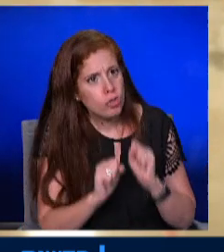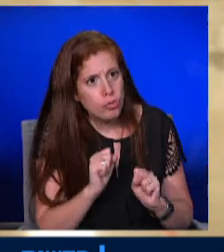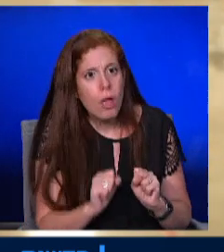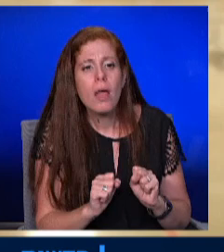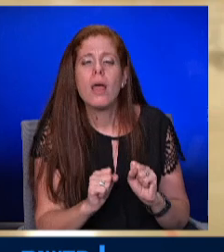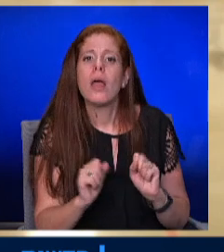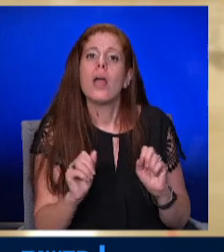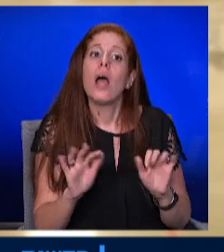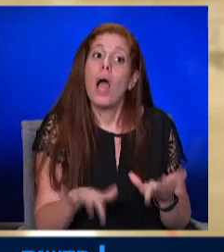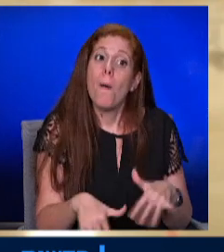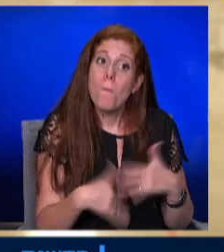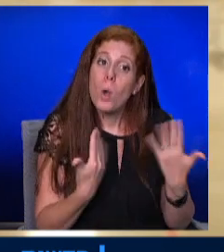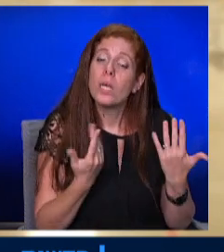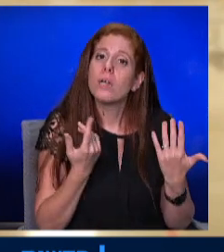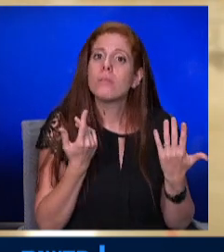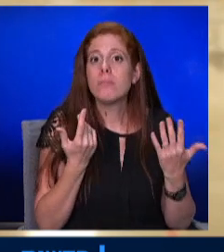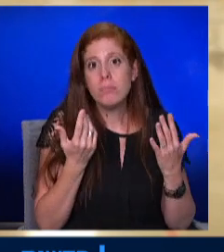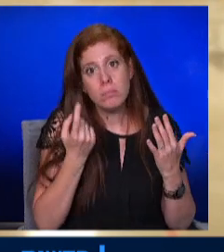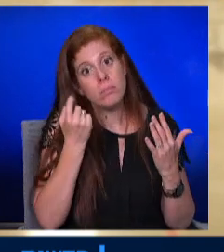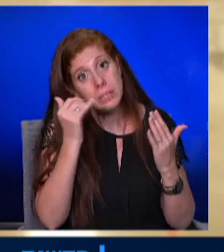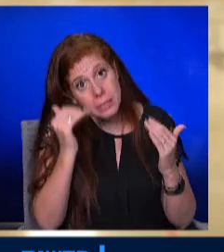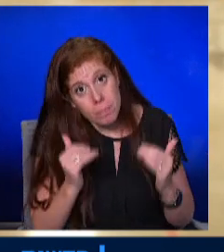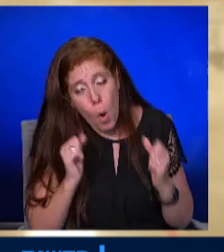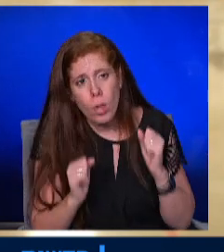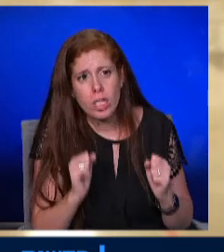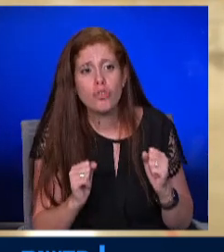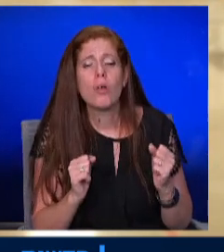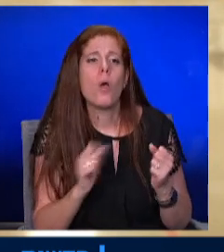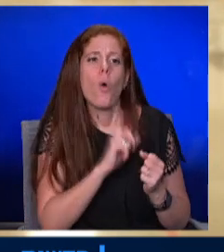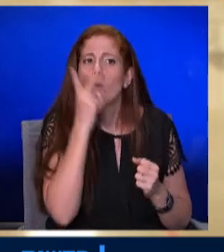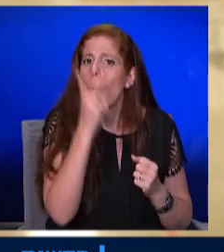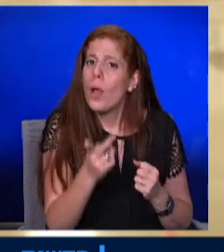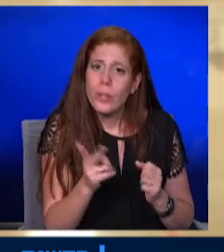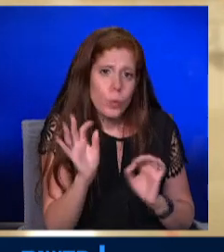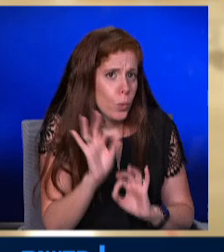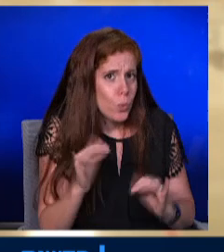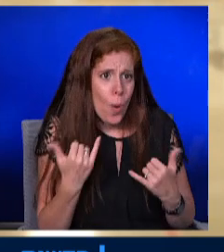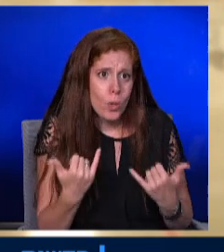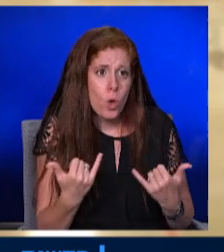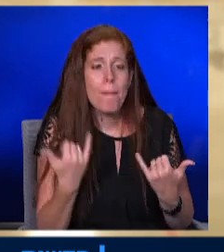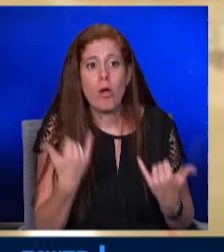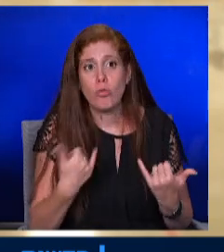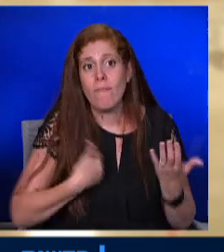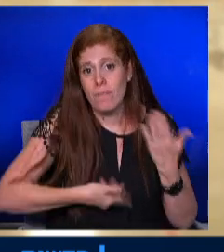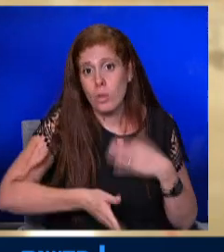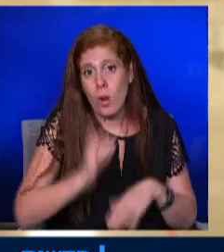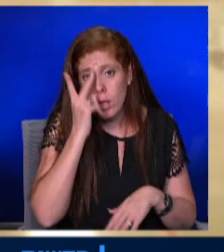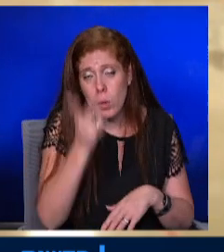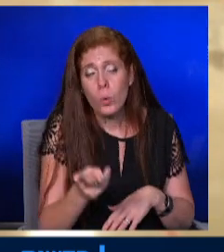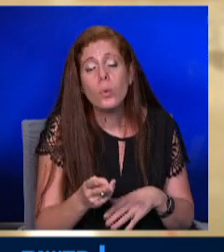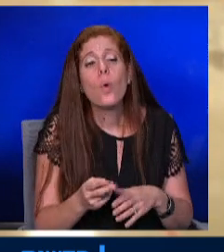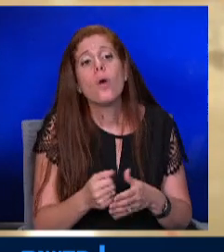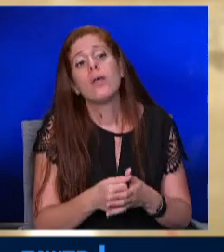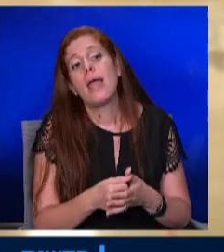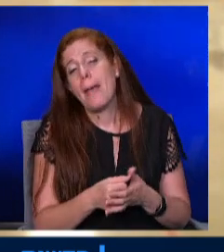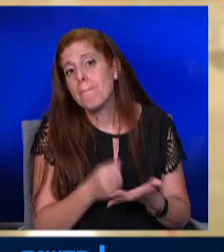היה בוקר קצת פחות קשה, עוד לא ראיתי אותו היום, אני עכשיו בדרכי אליו.